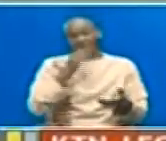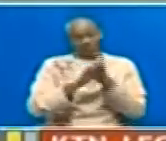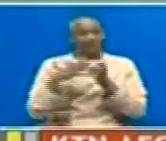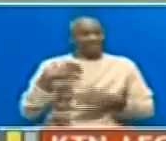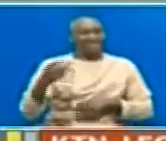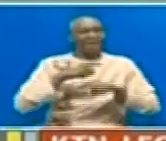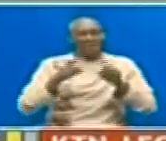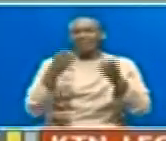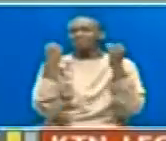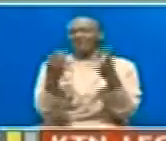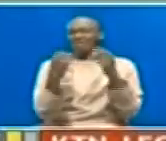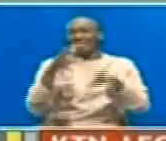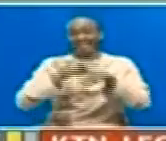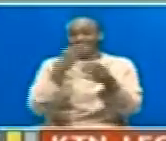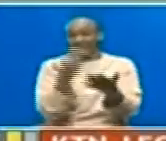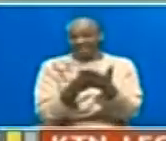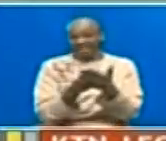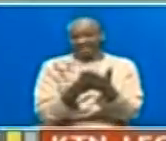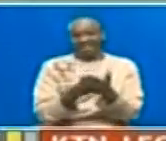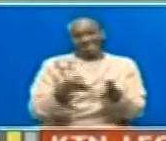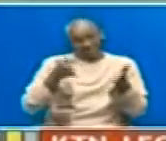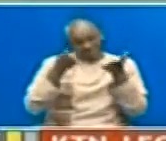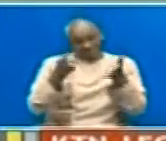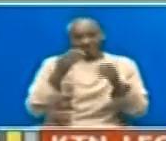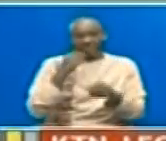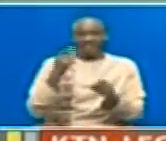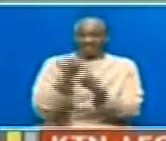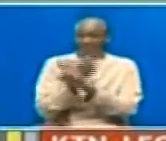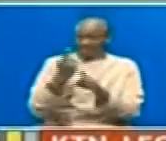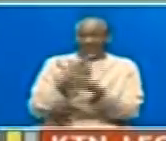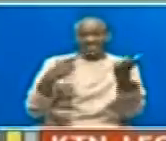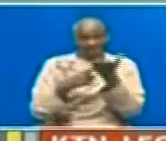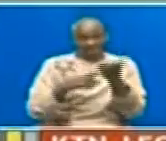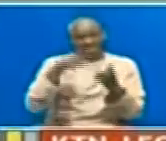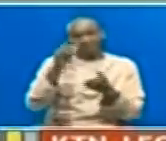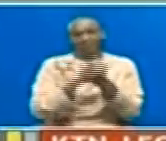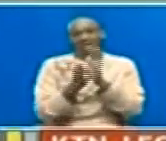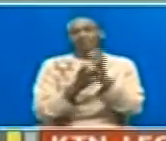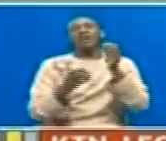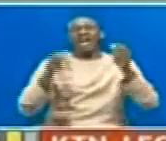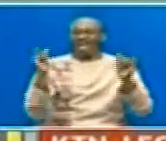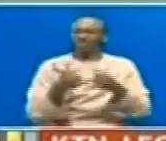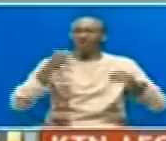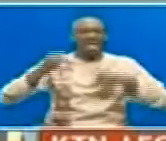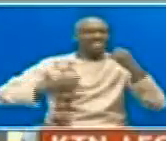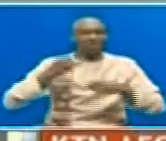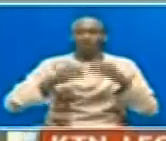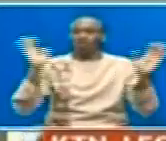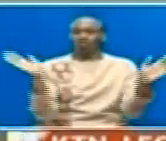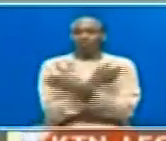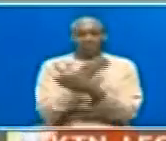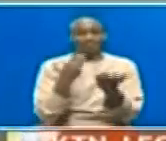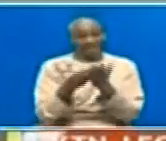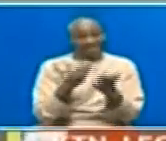lakini wengi waliopokea fedha hizo huko Maungu na Voi Kaunti Taita Taveta wameishia kuponda raha tu. Na kama Francis